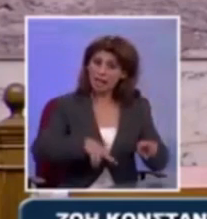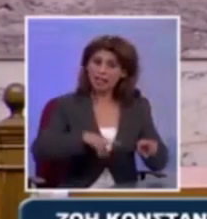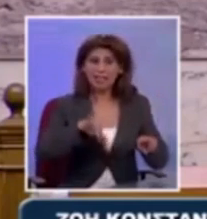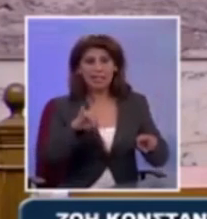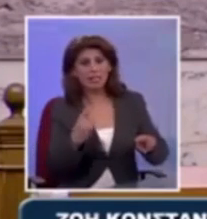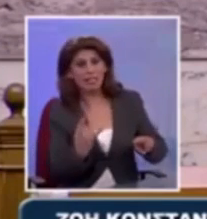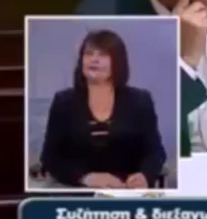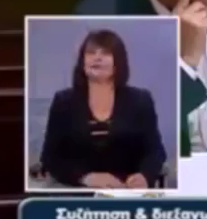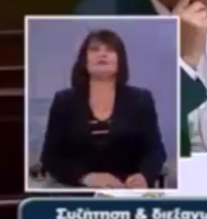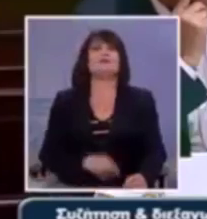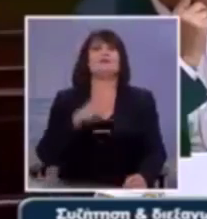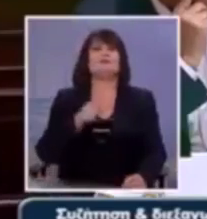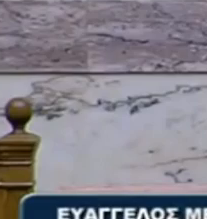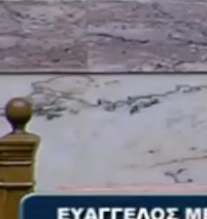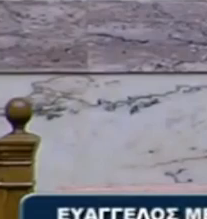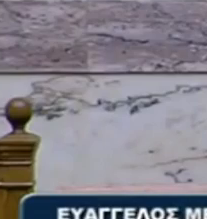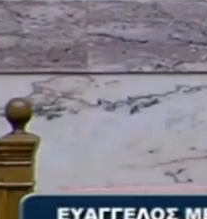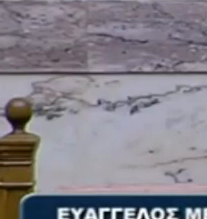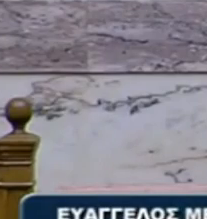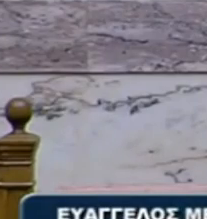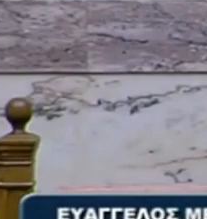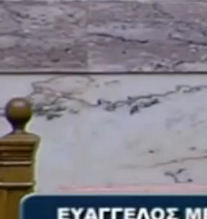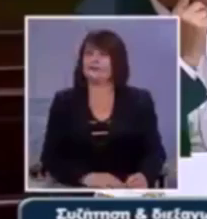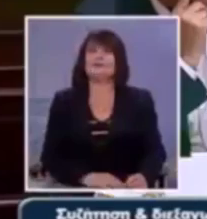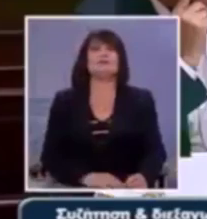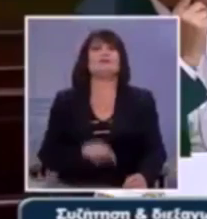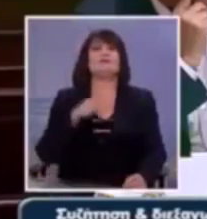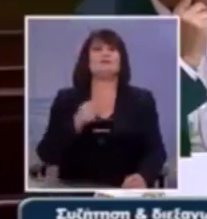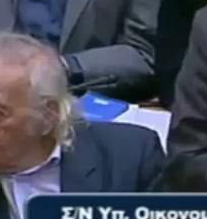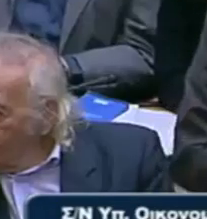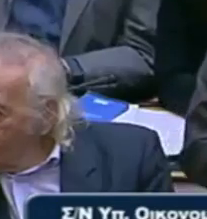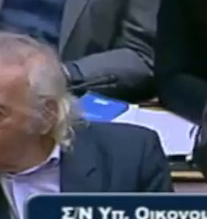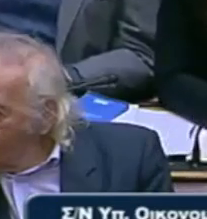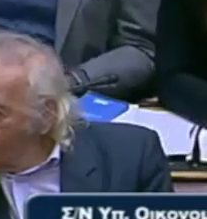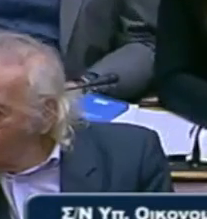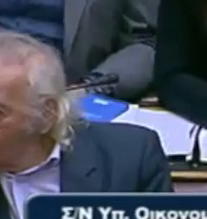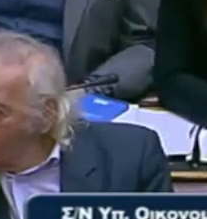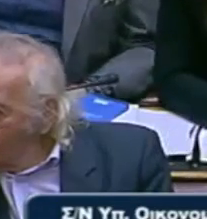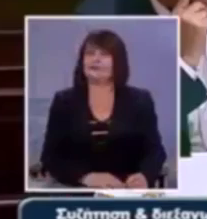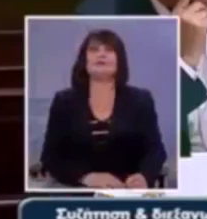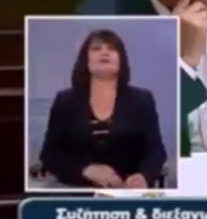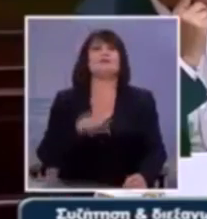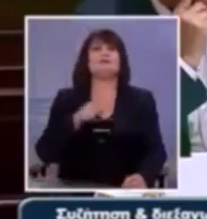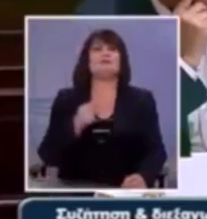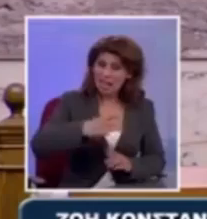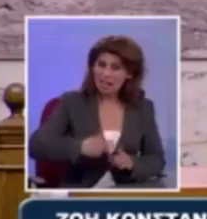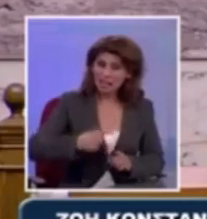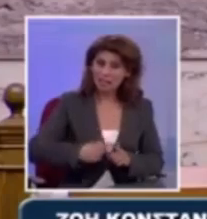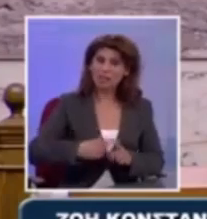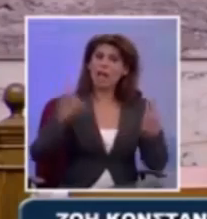για μένα, για τη μανούλα σου. Δεν πεινάω. Έλα βρε Γιαννάκι, για μένα, για τον πατερούλη. Τα που δεν πεινάω. Βρε Γιαννάκι, έλα για μένα, κάνε μου το χατήρι. Δεν